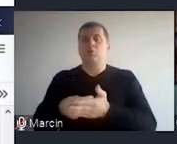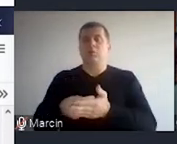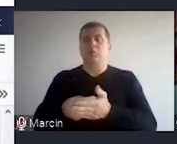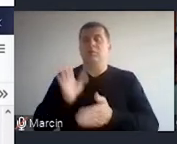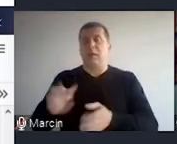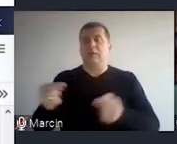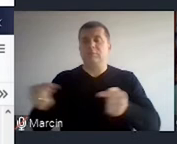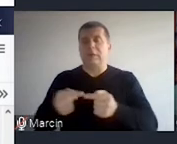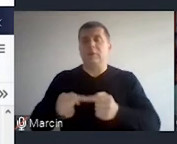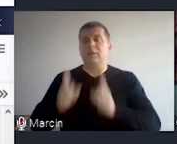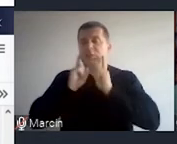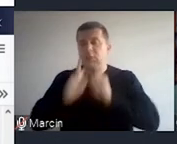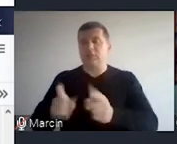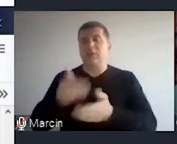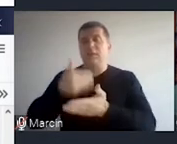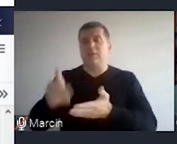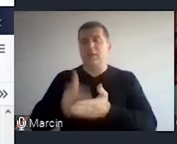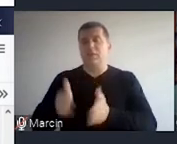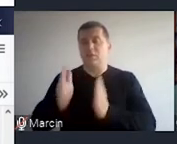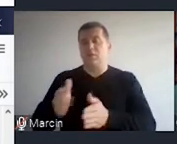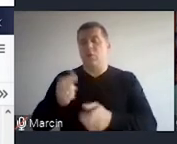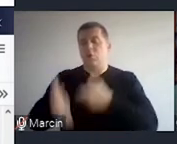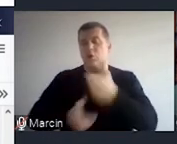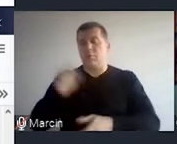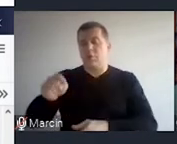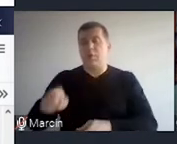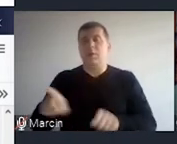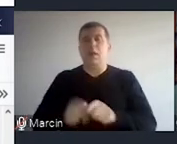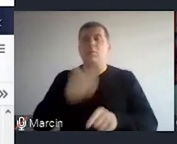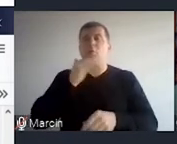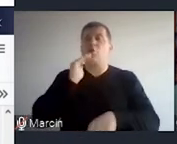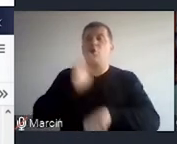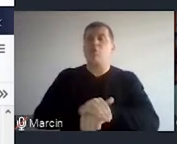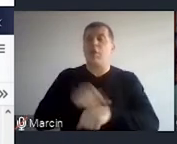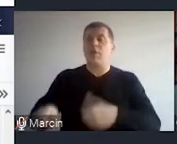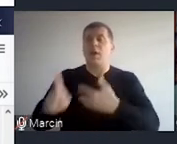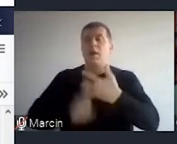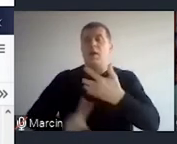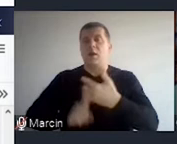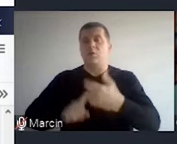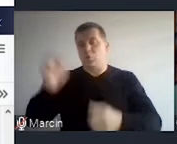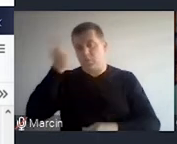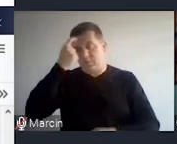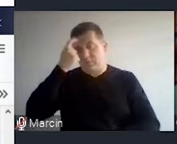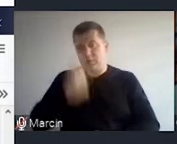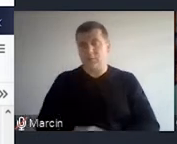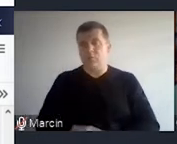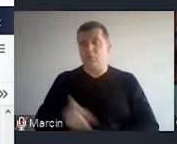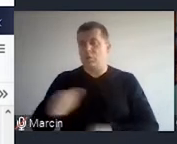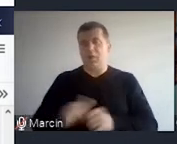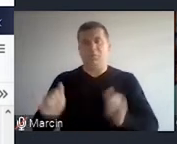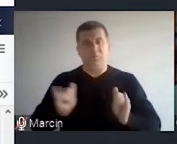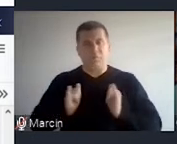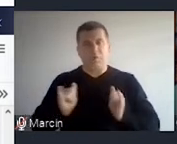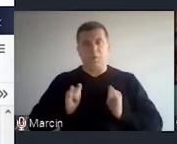a koszty związane z rzeczywistymi wydatkami ponoście, tak jak mówi umowa, z tego rachunku głównego. To jest kwestia wygody,